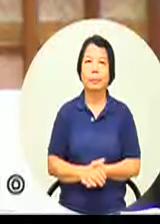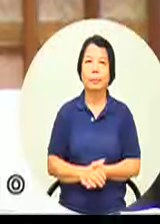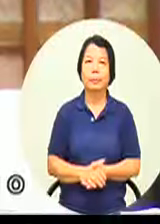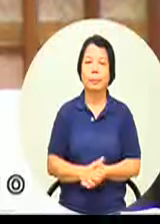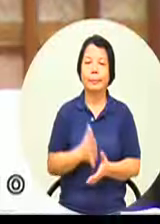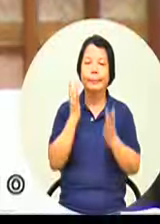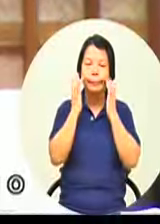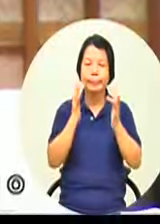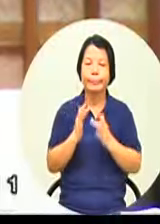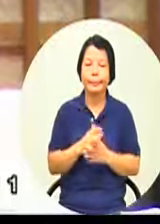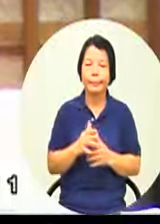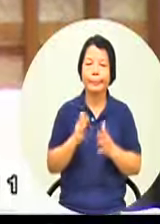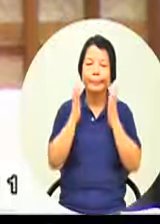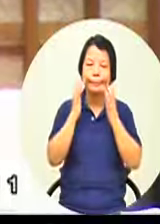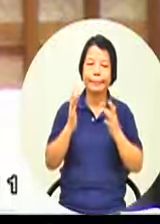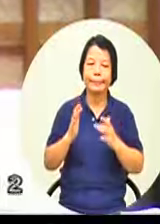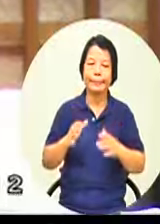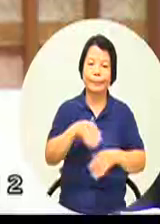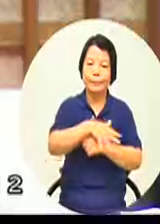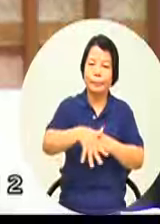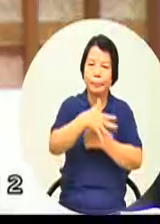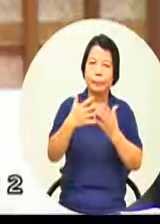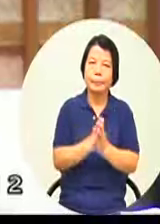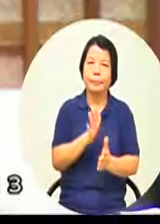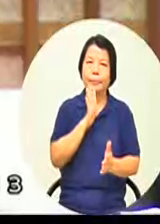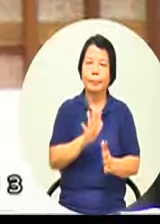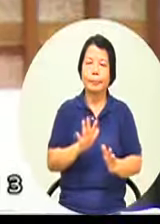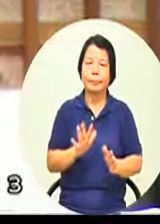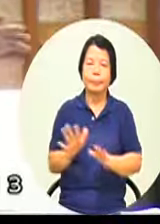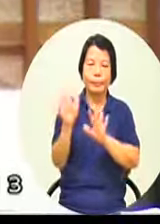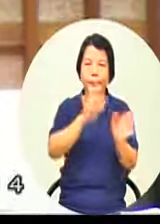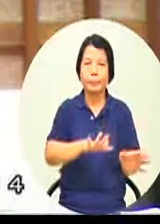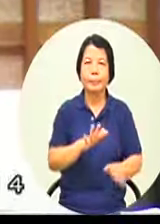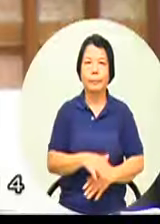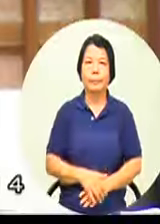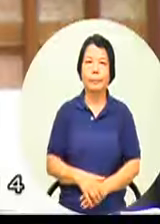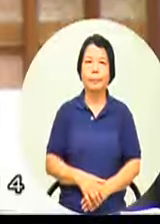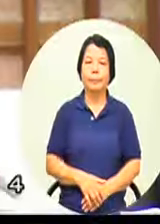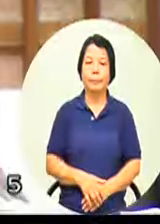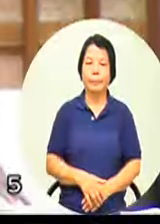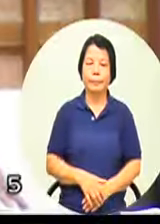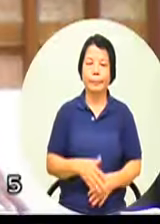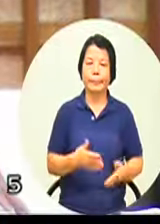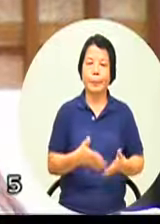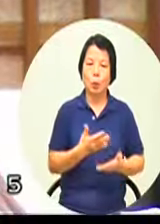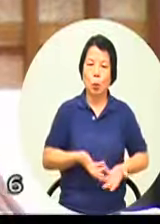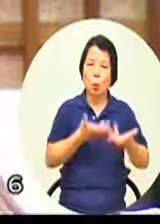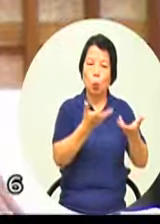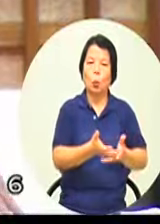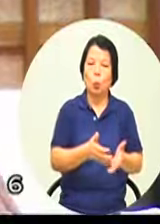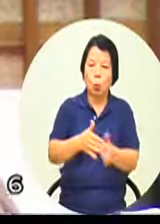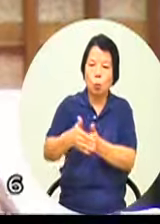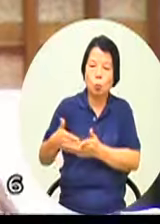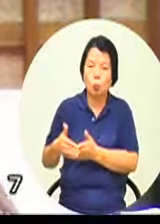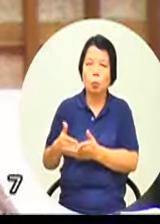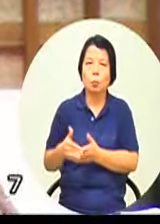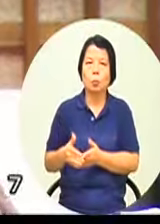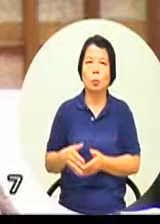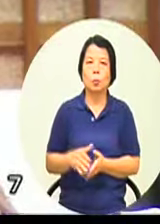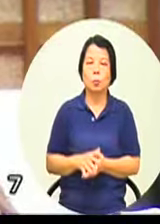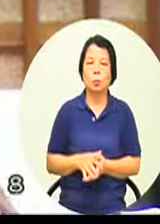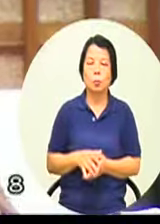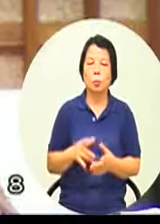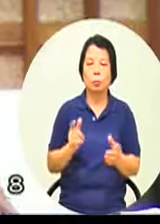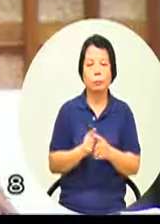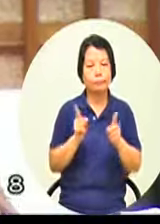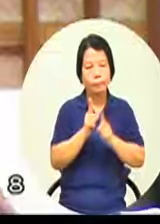市场的机制在这种机制之下，供过于求，这个上面来讲